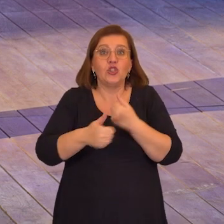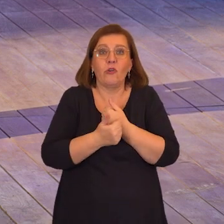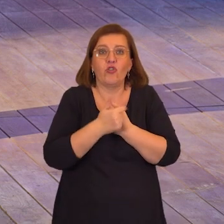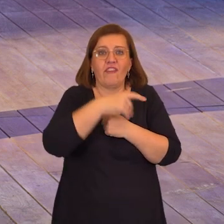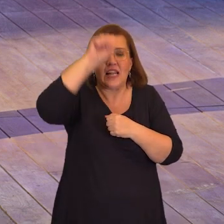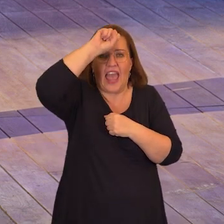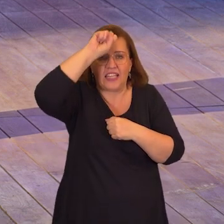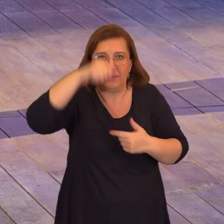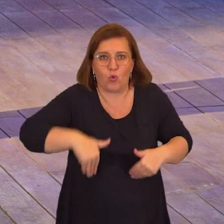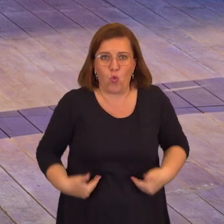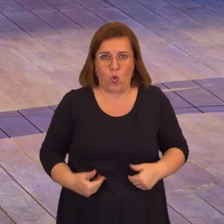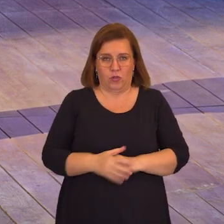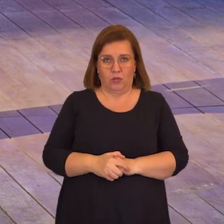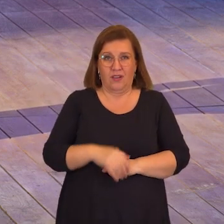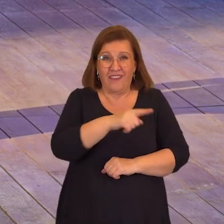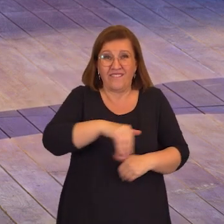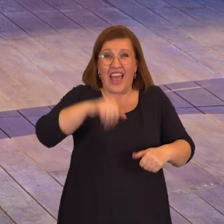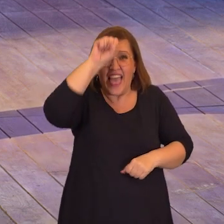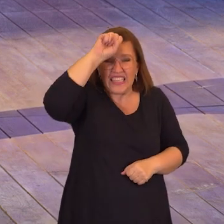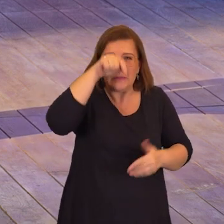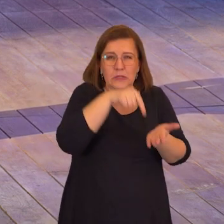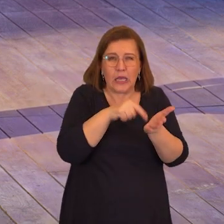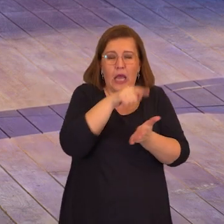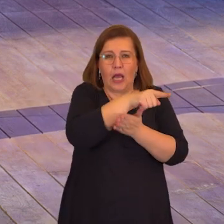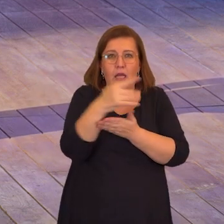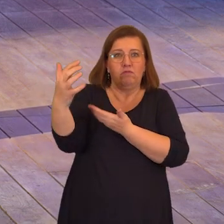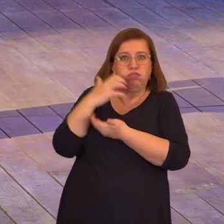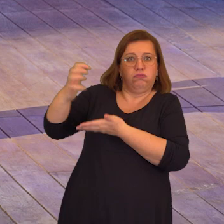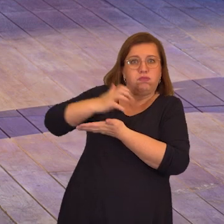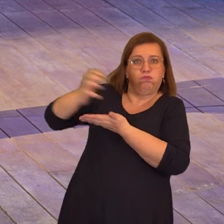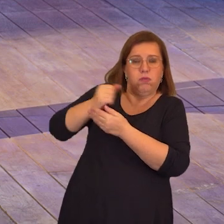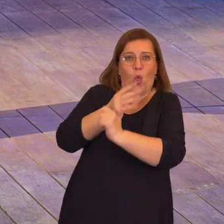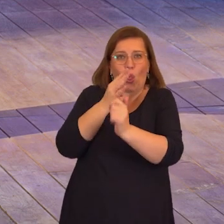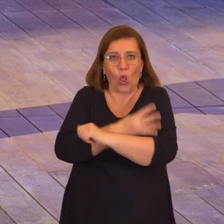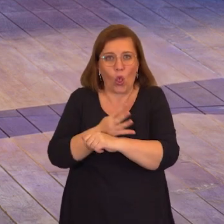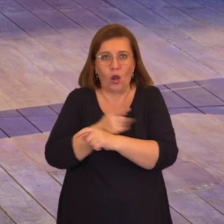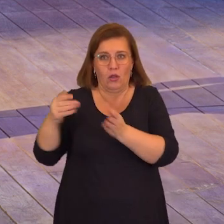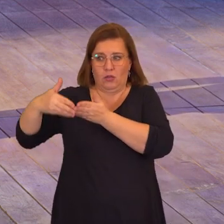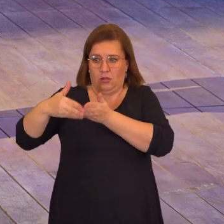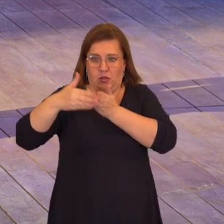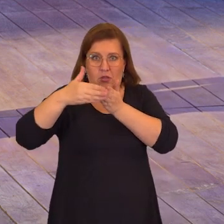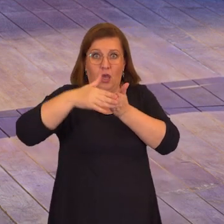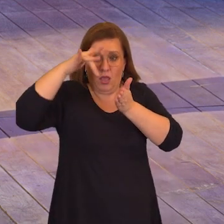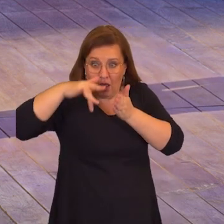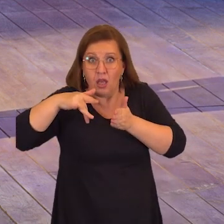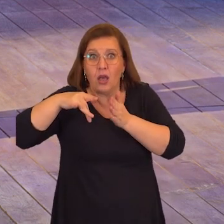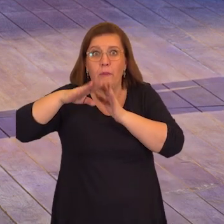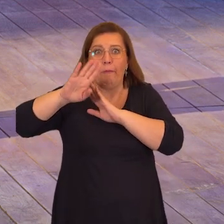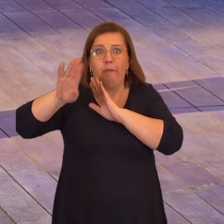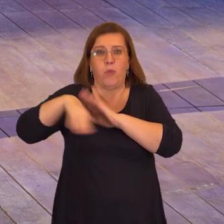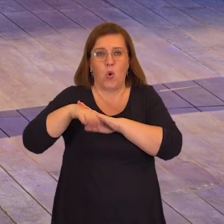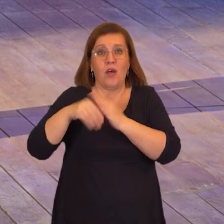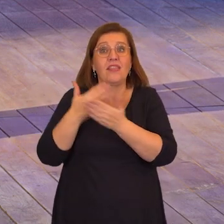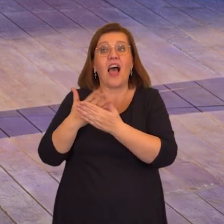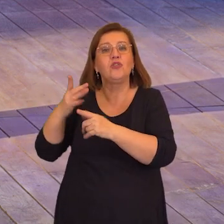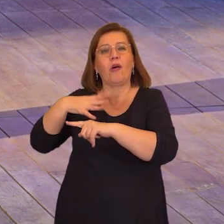portu w Egipcie, który jest największym importerem zboża na świecie, zaczęły wpływać puste statki, bo się bardziej opłacało ludziom